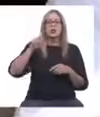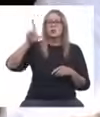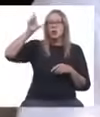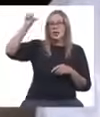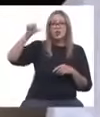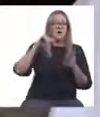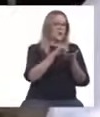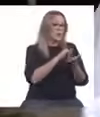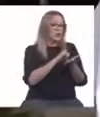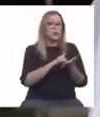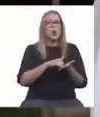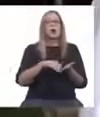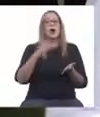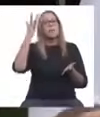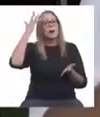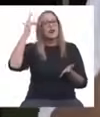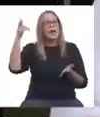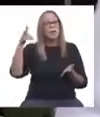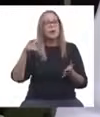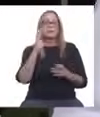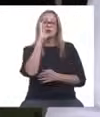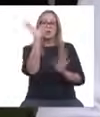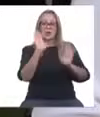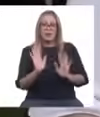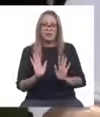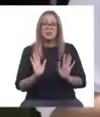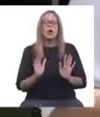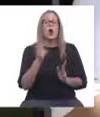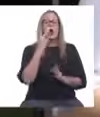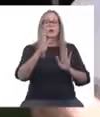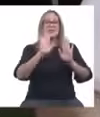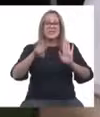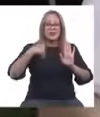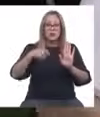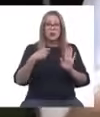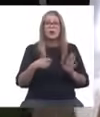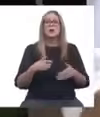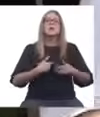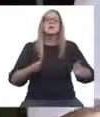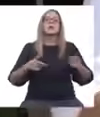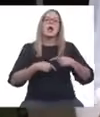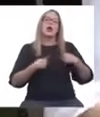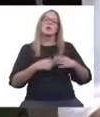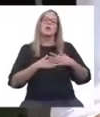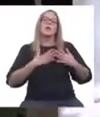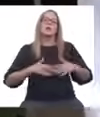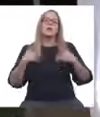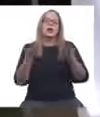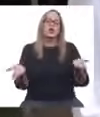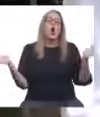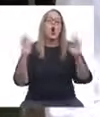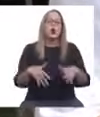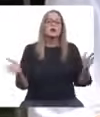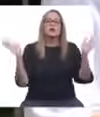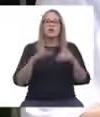ובמיאמי, בבית שלהם, צופים בטלוויזיה, רואים את הסרטונים שאנחנו מוציאים, וזה פותח להם את הלב, והם רוצים לתת עוד ועוד ועוד. בעצם